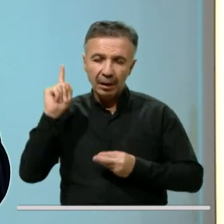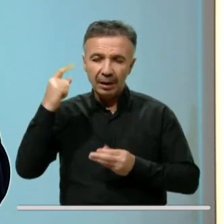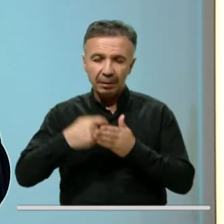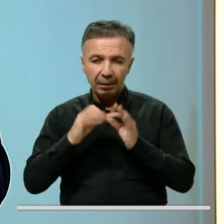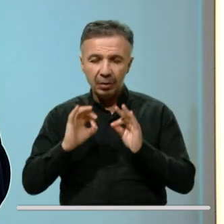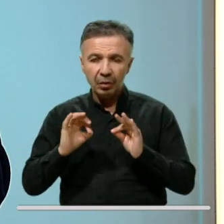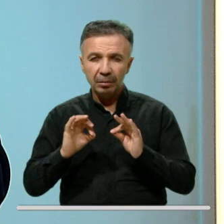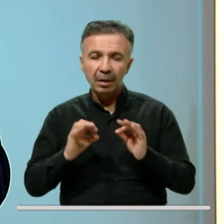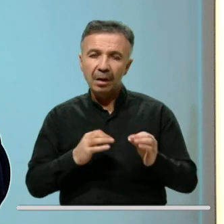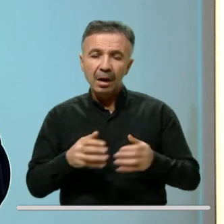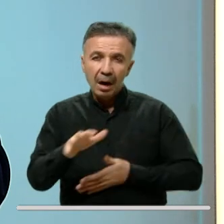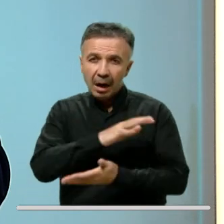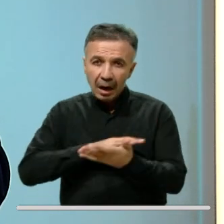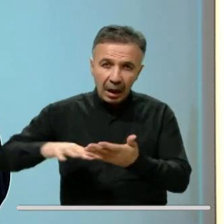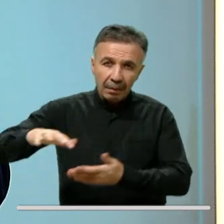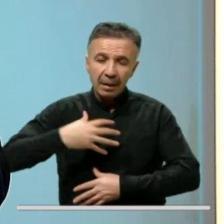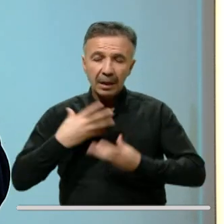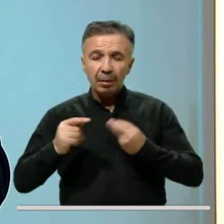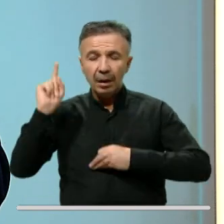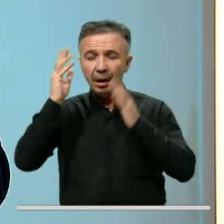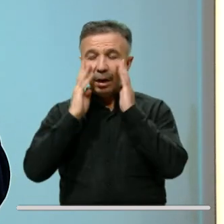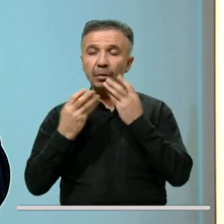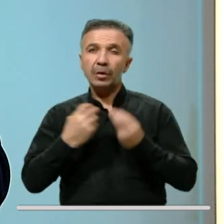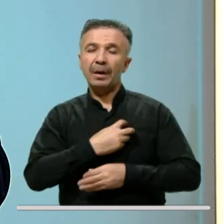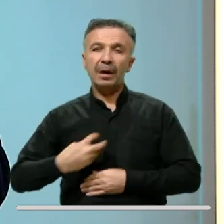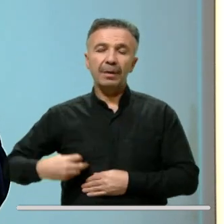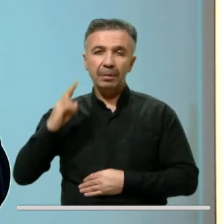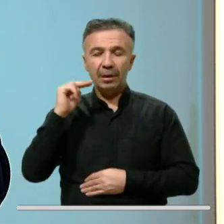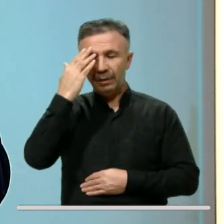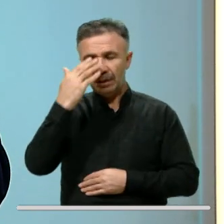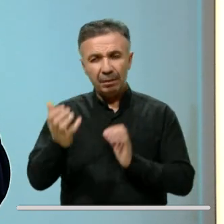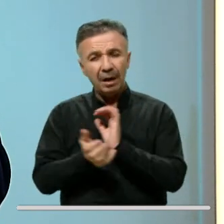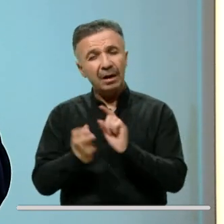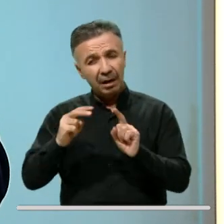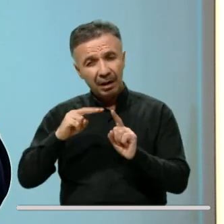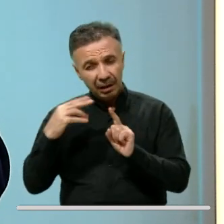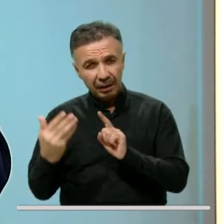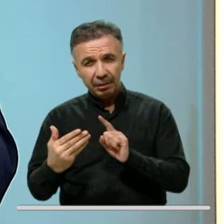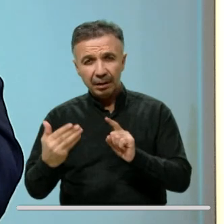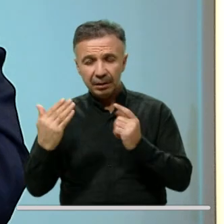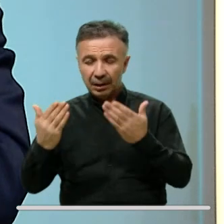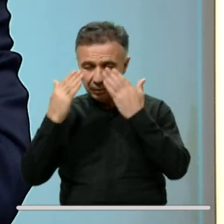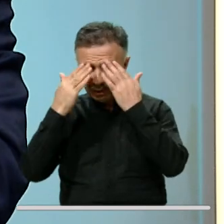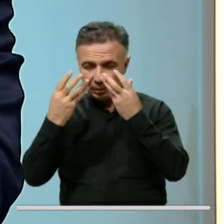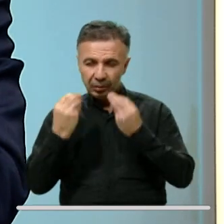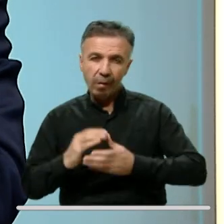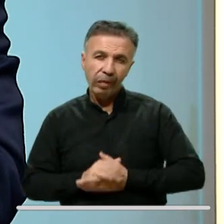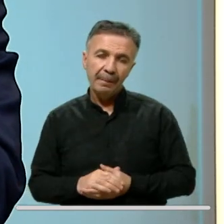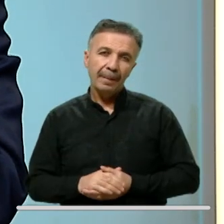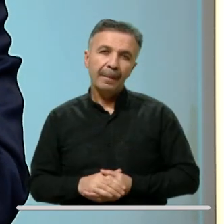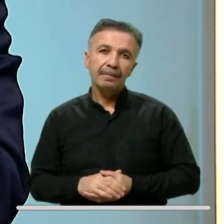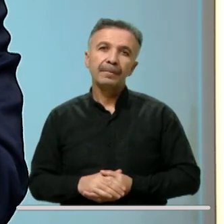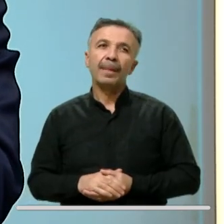Elhamdülillahi Rabbil alemin. Vessalatu vesselamu ala rasulina Muhammed ve ala alihi ve sahbihi ecmain.